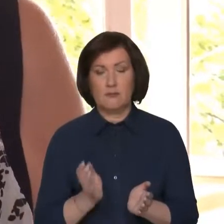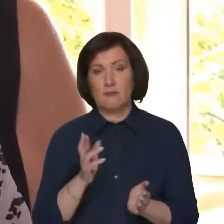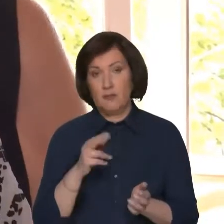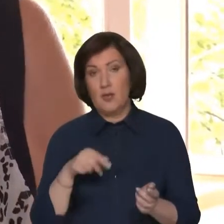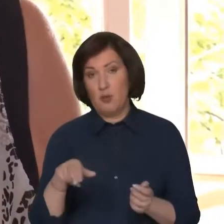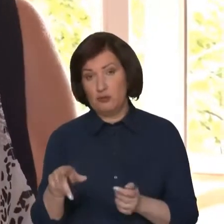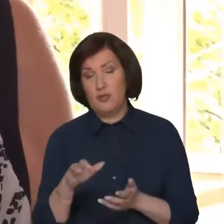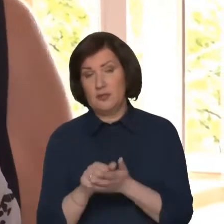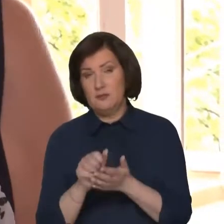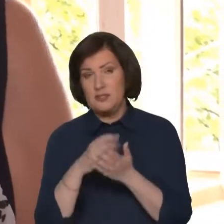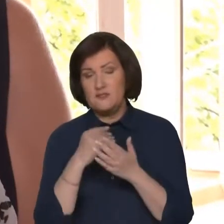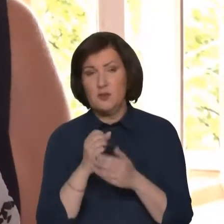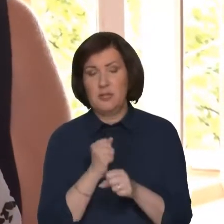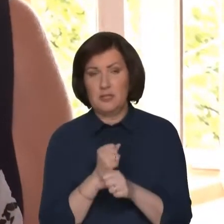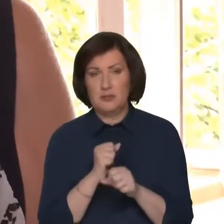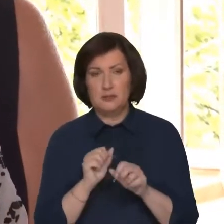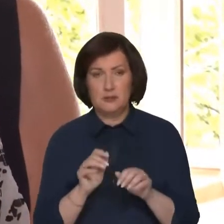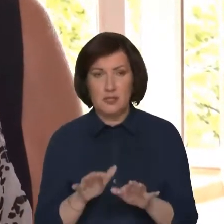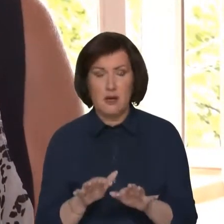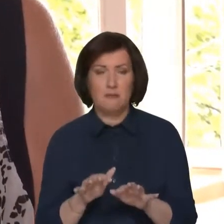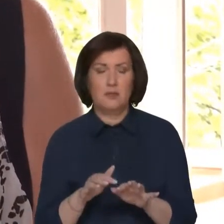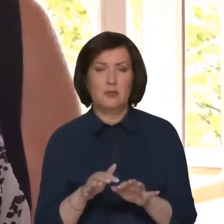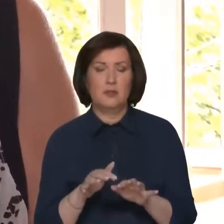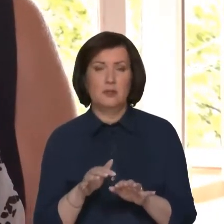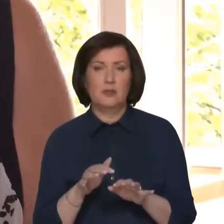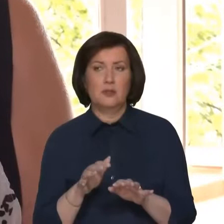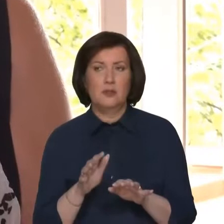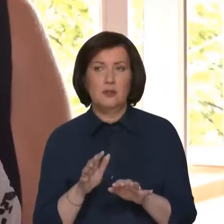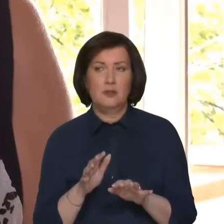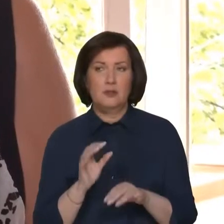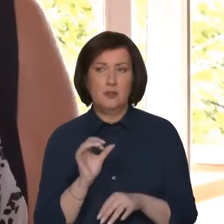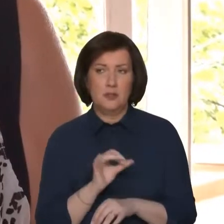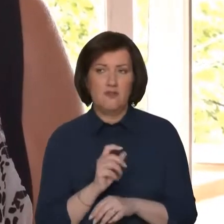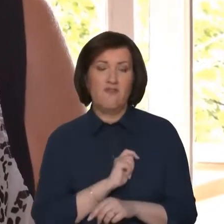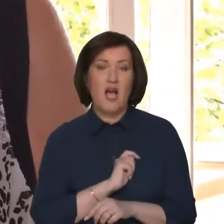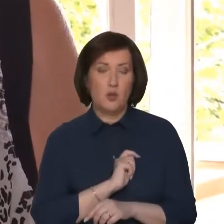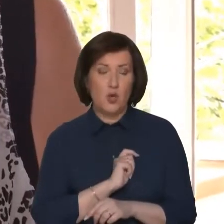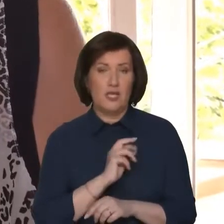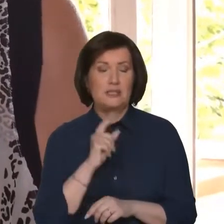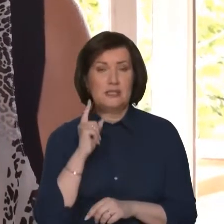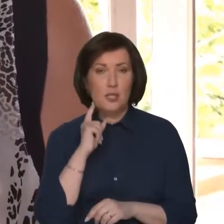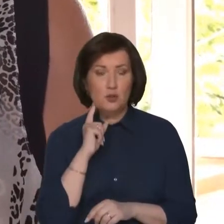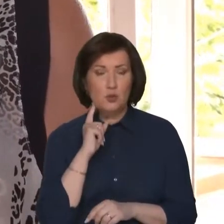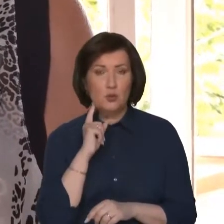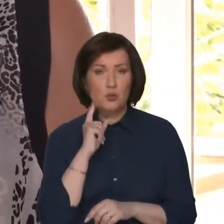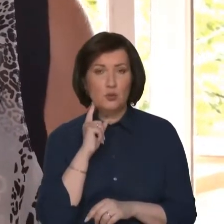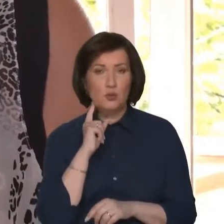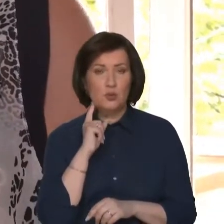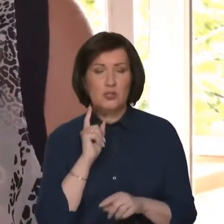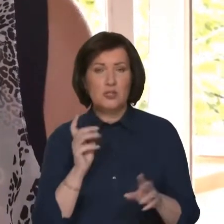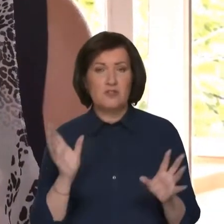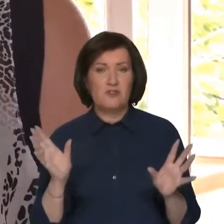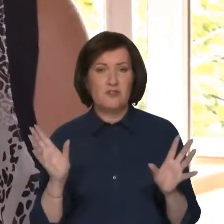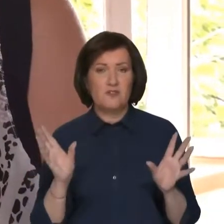Я пішла, там займалася своїми ділами в ванной і слышу, як